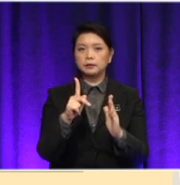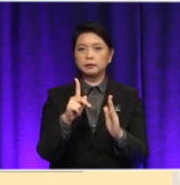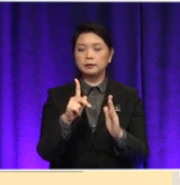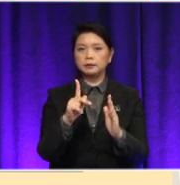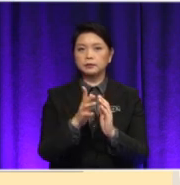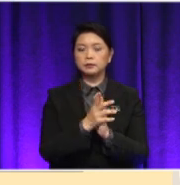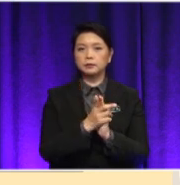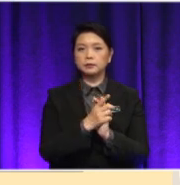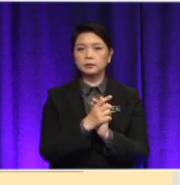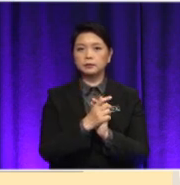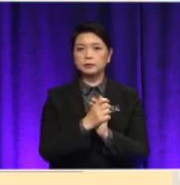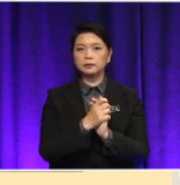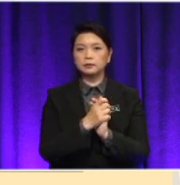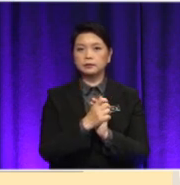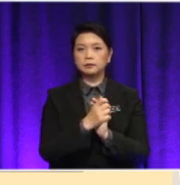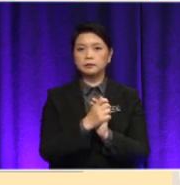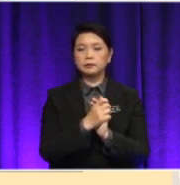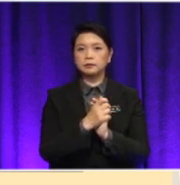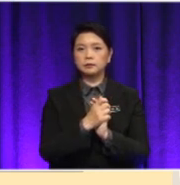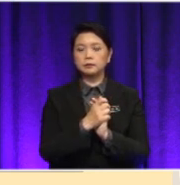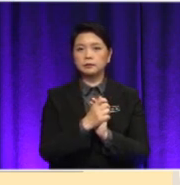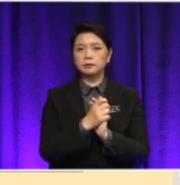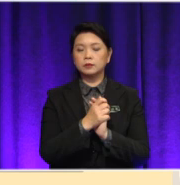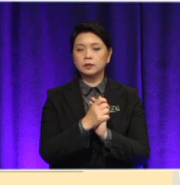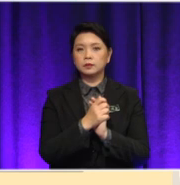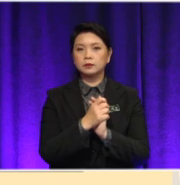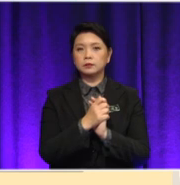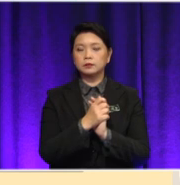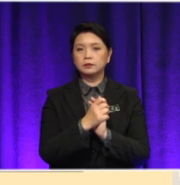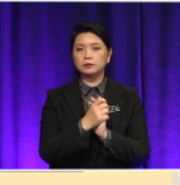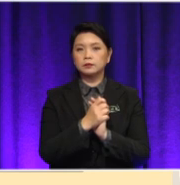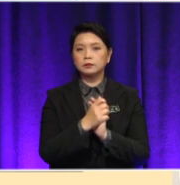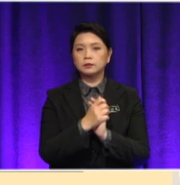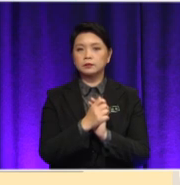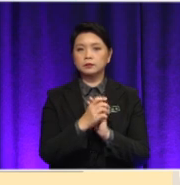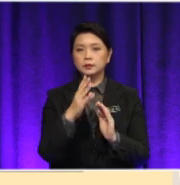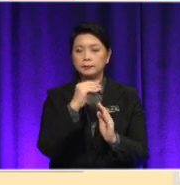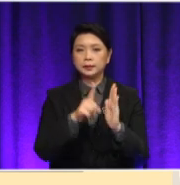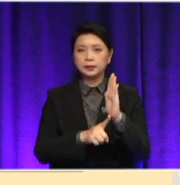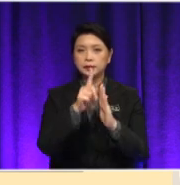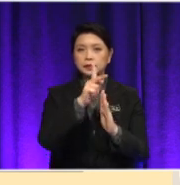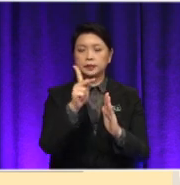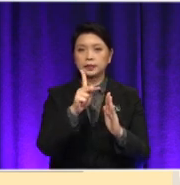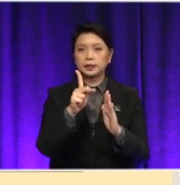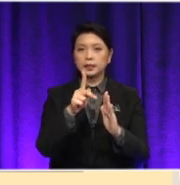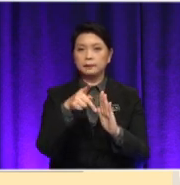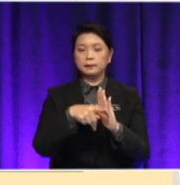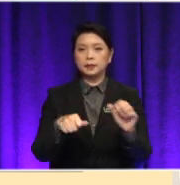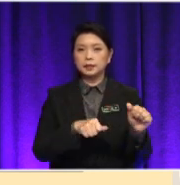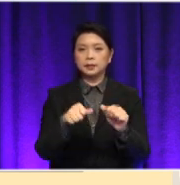Bukan mengurangkan ke? Mengurangkan kalau meningkatkan. Meningkatkan pengaliran darah ke jantung. Anda pasti cuba pasti fikir